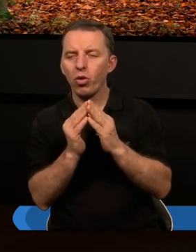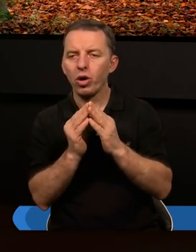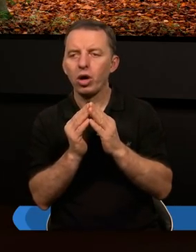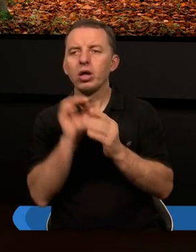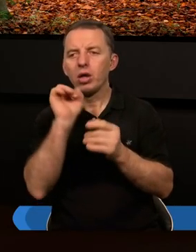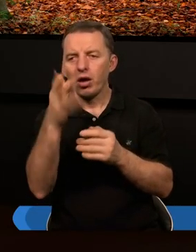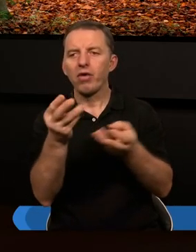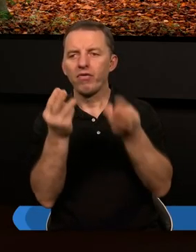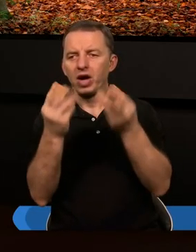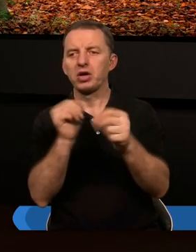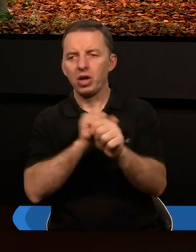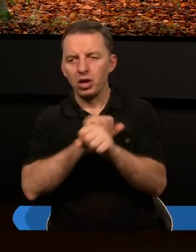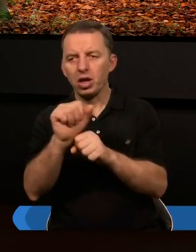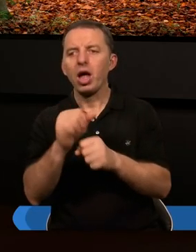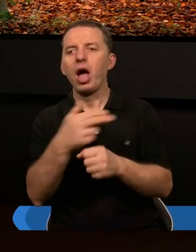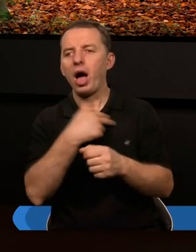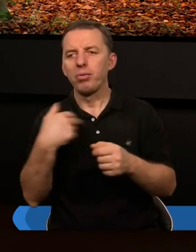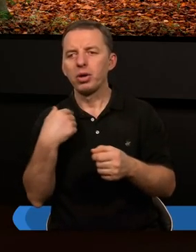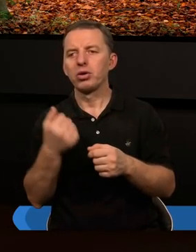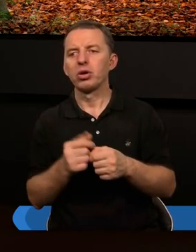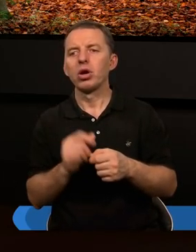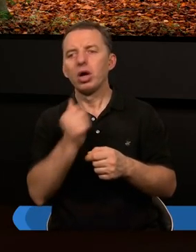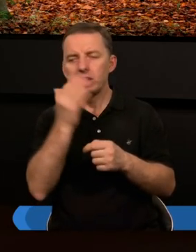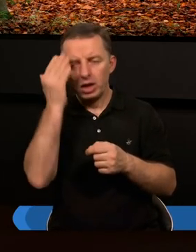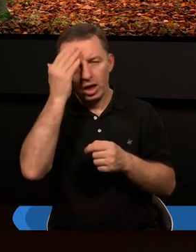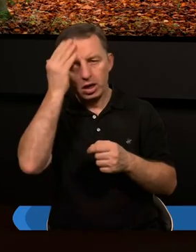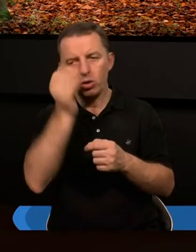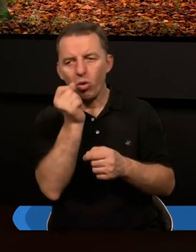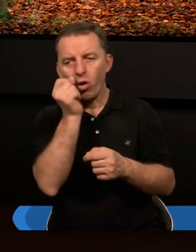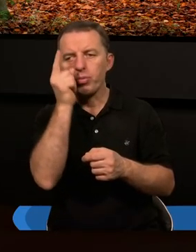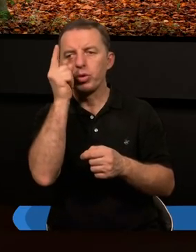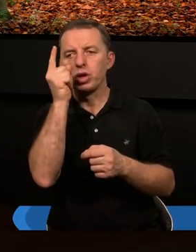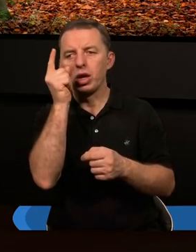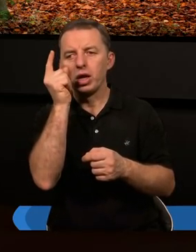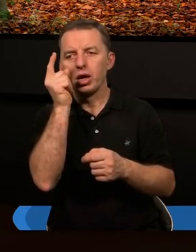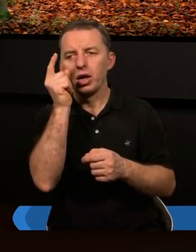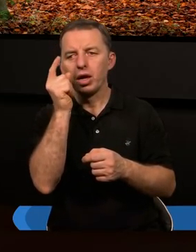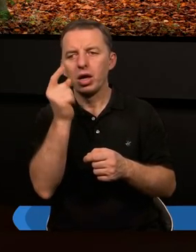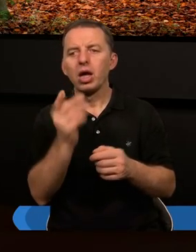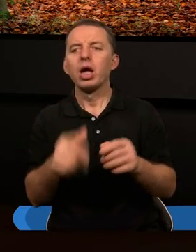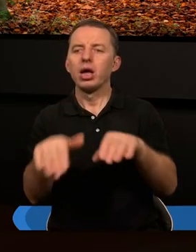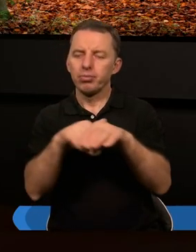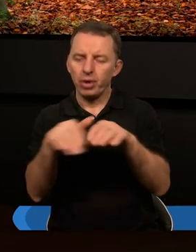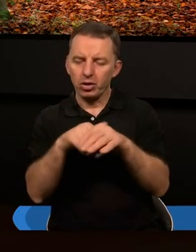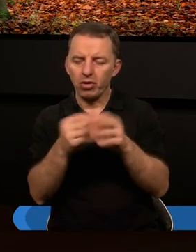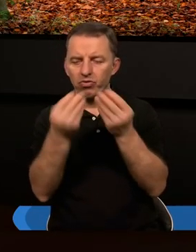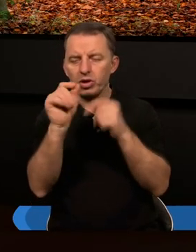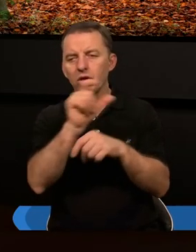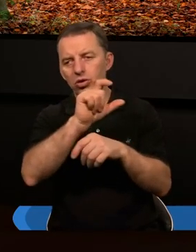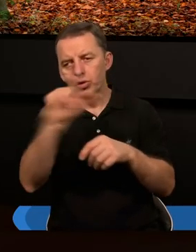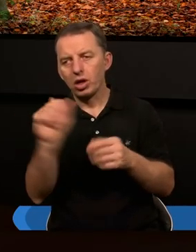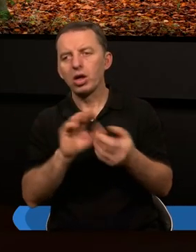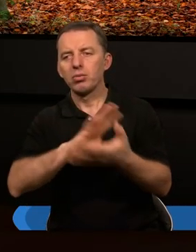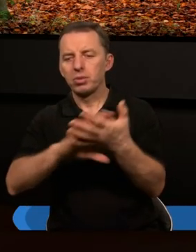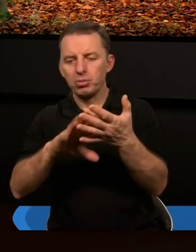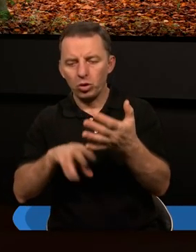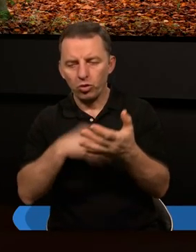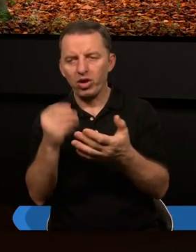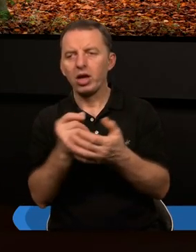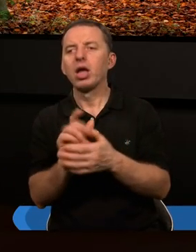Dlatego tak ważne jest, żebyśmy się ze snu obudzili. Spędzaj jak najwięcej czasu z